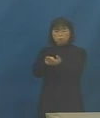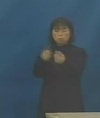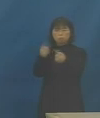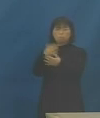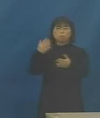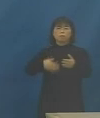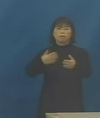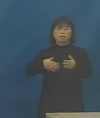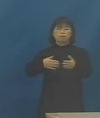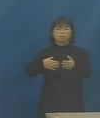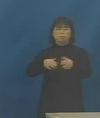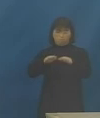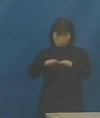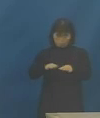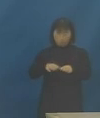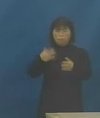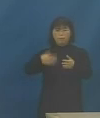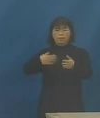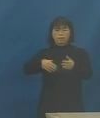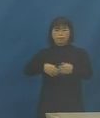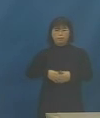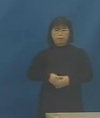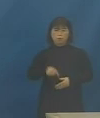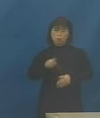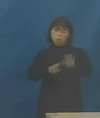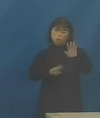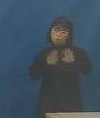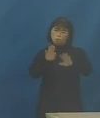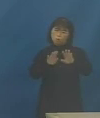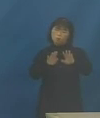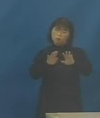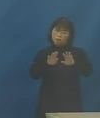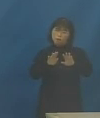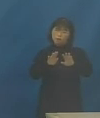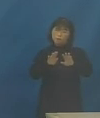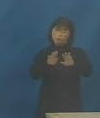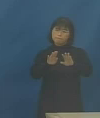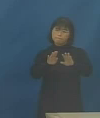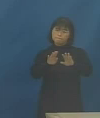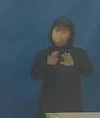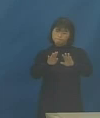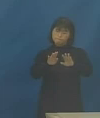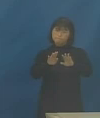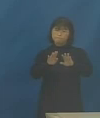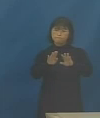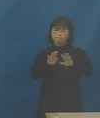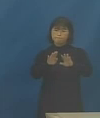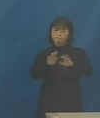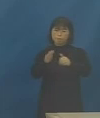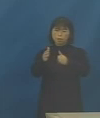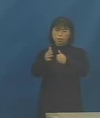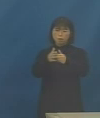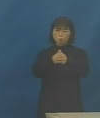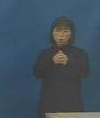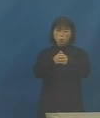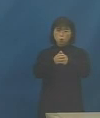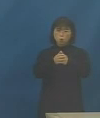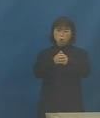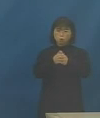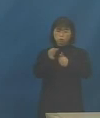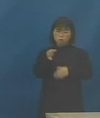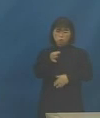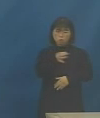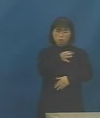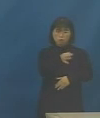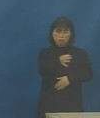ですね今現在この状態だもんですからあの結局この協力金を出さなきゃいけ